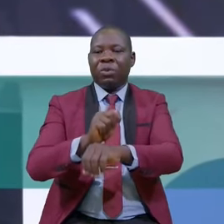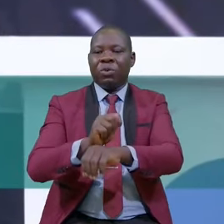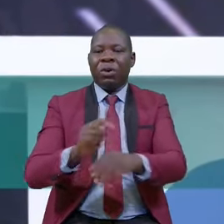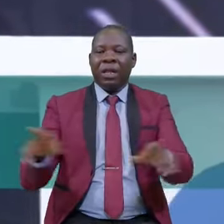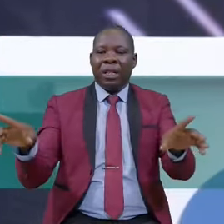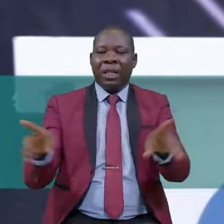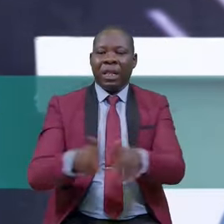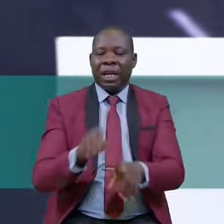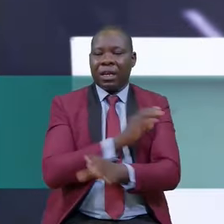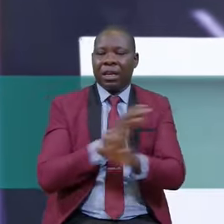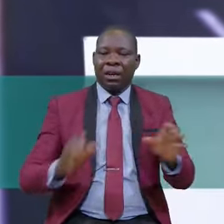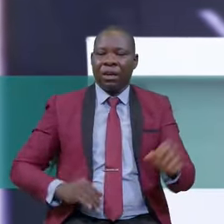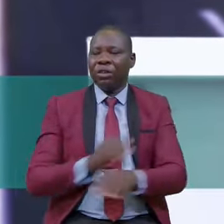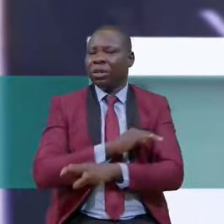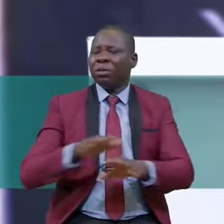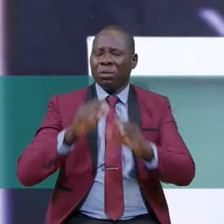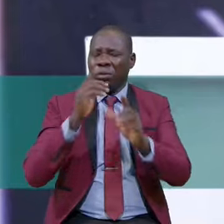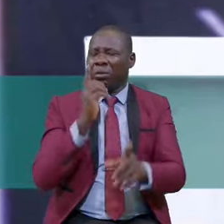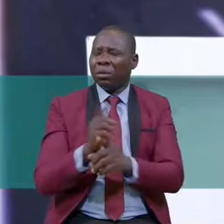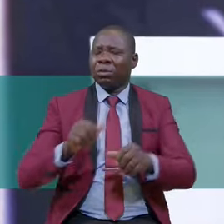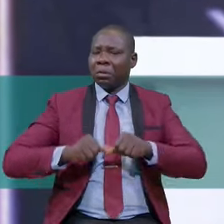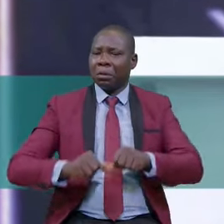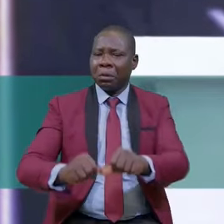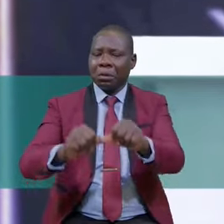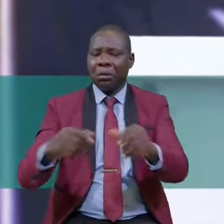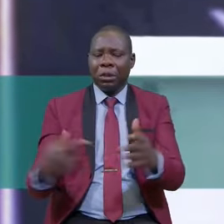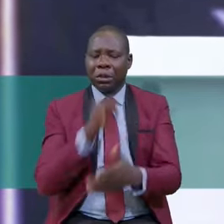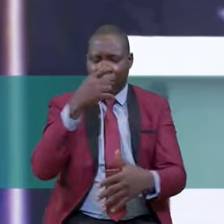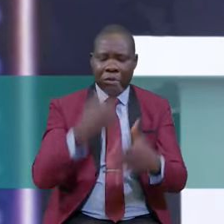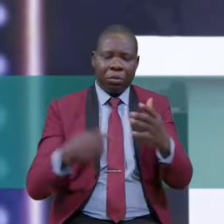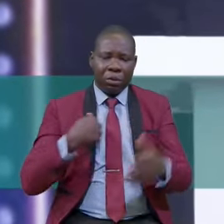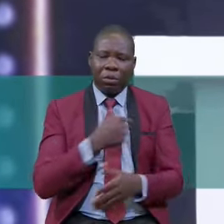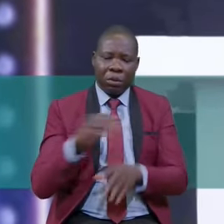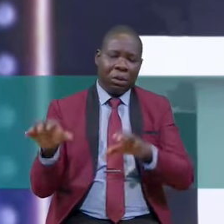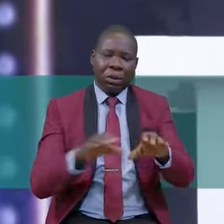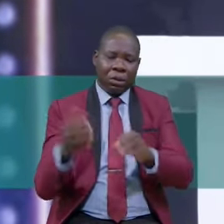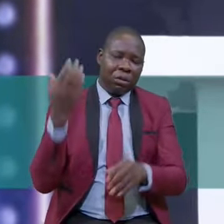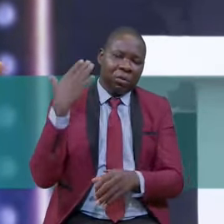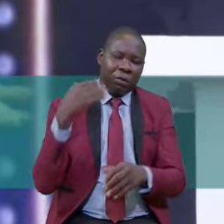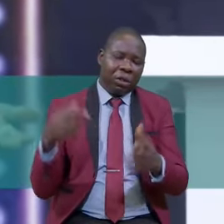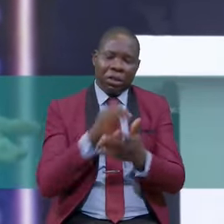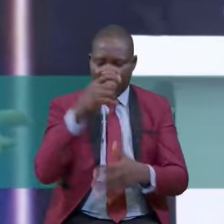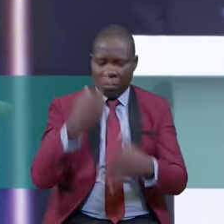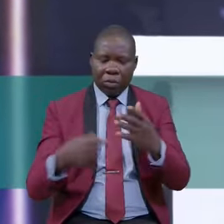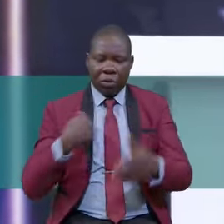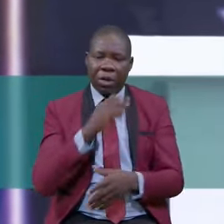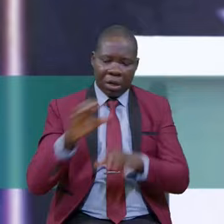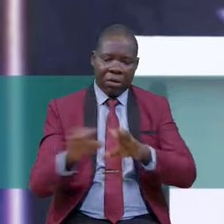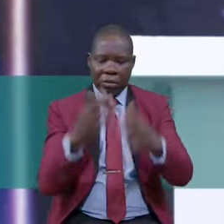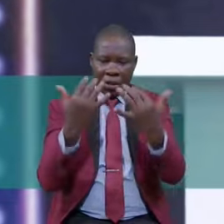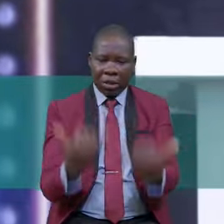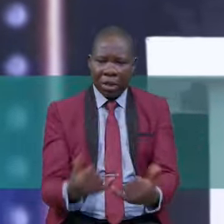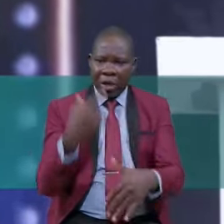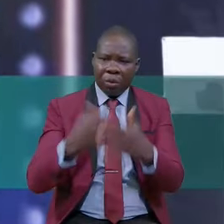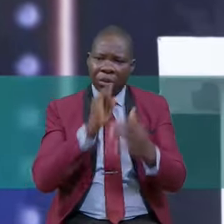Réparer le tabernacle, la tente comme Christ. Il ne faut pas continuer. Ah, c'est ce qu'on a this fait avant. Voilà now. Ce que nous what's faisons maintenant. Quelle what est la différence entre ce que tu fais